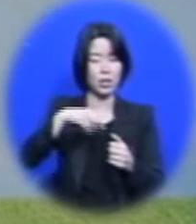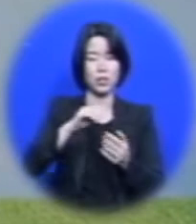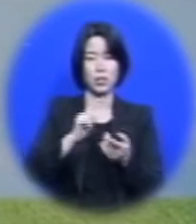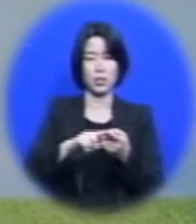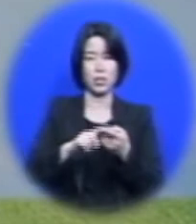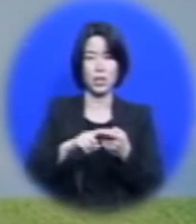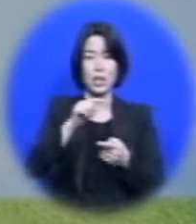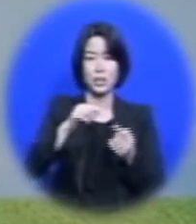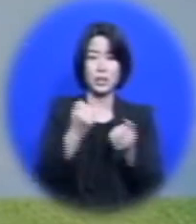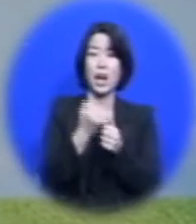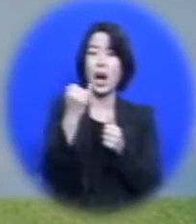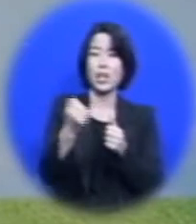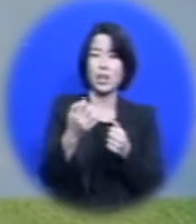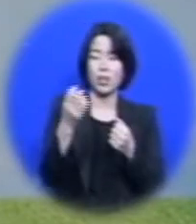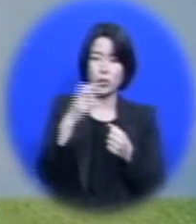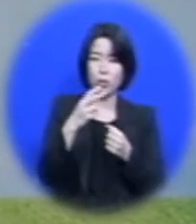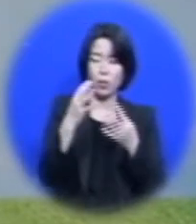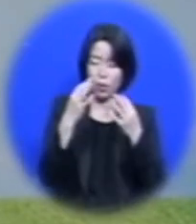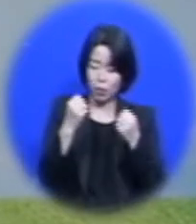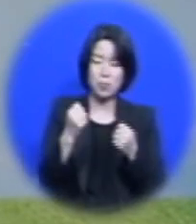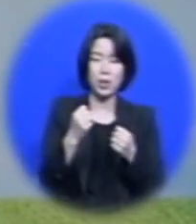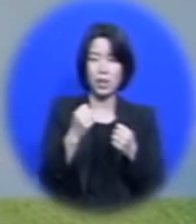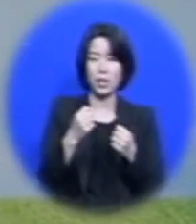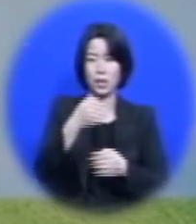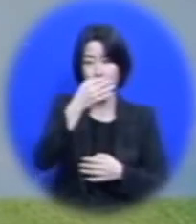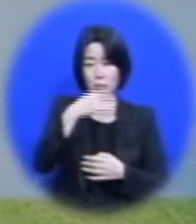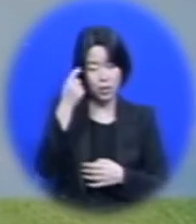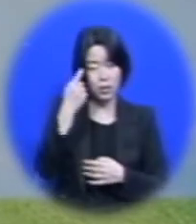그 아내는 또 얼마나 그랬겠습니까?